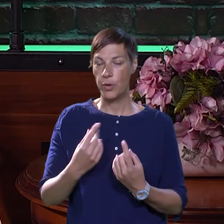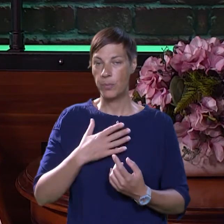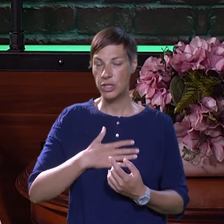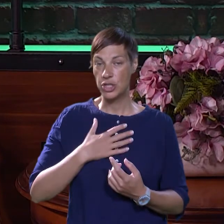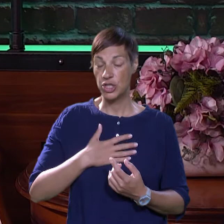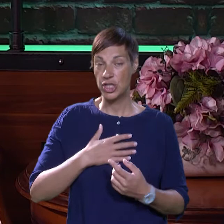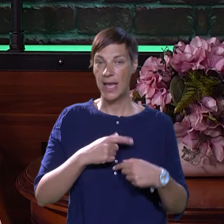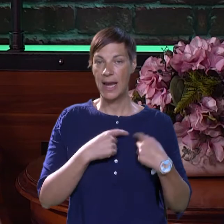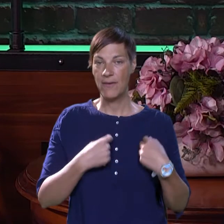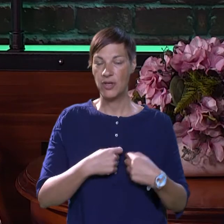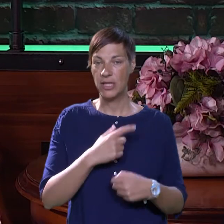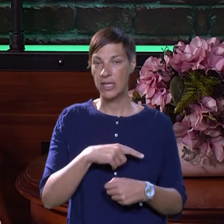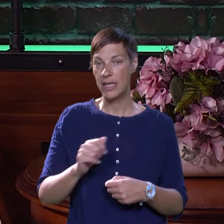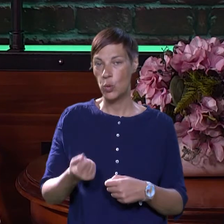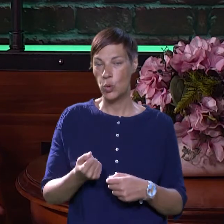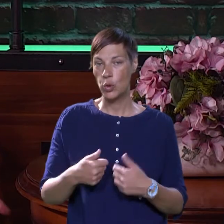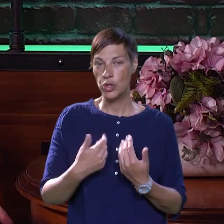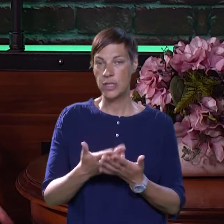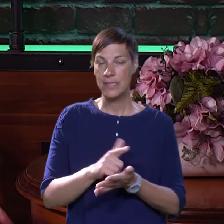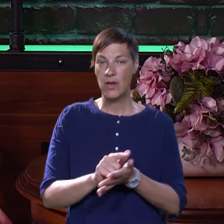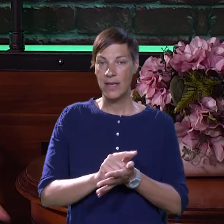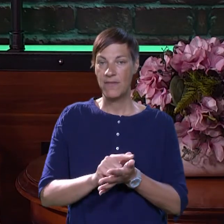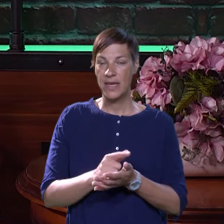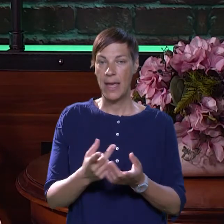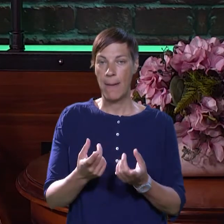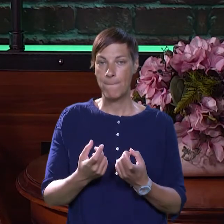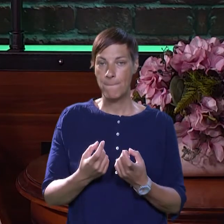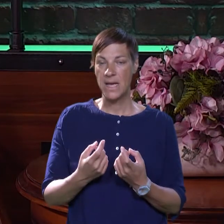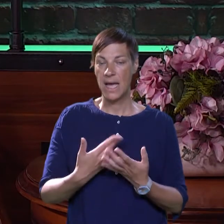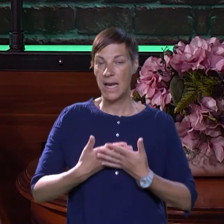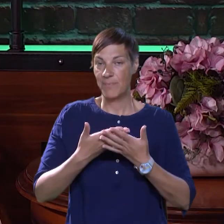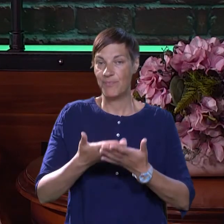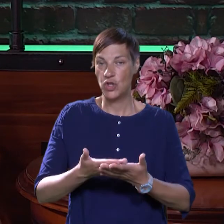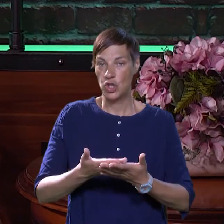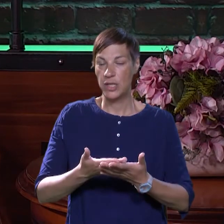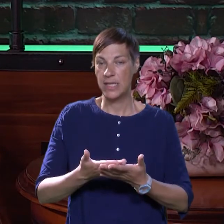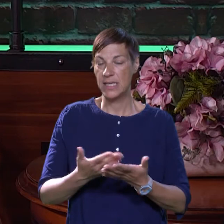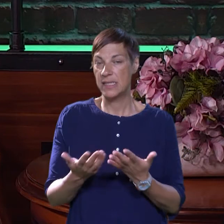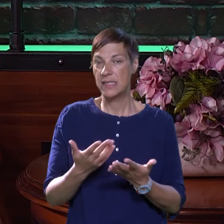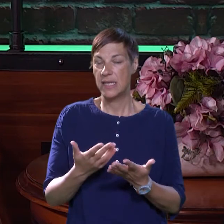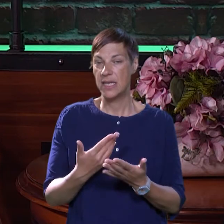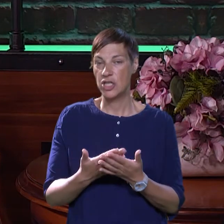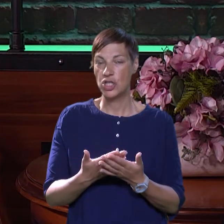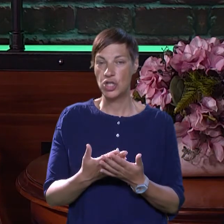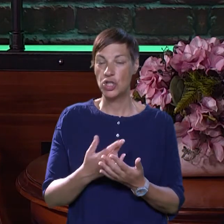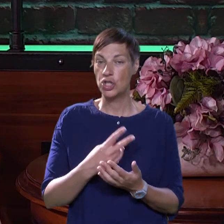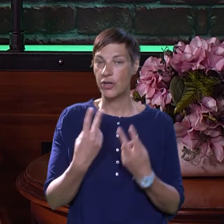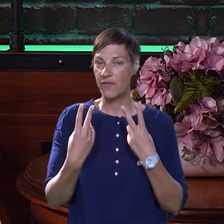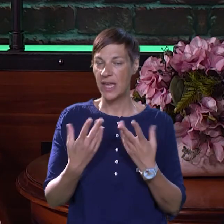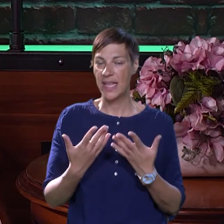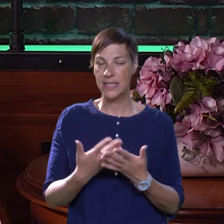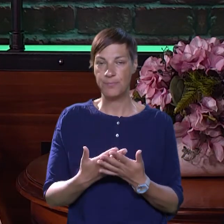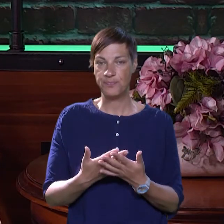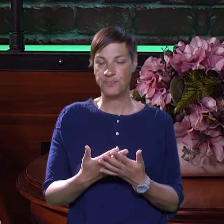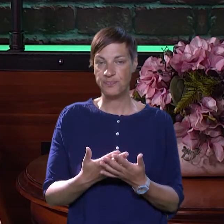ljudi žele volontirati, ljudi žele uključiti svoje vrijeme, ali i donirati ga za nešto što im vrijedi, za